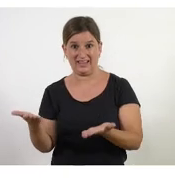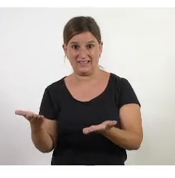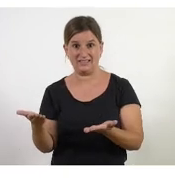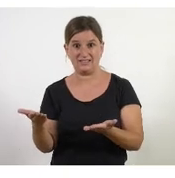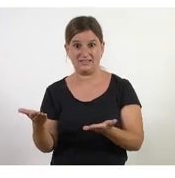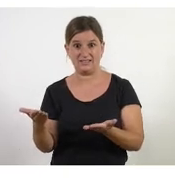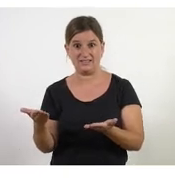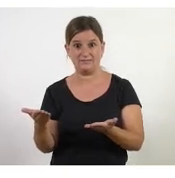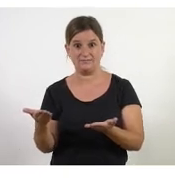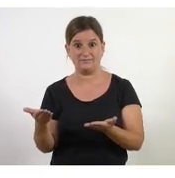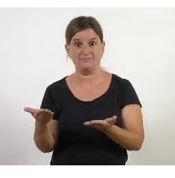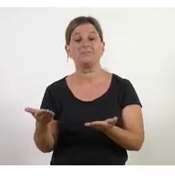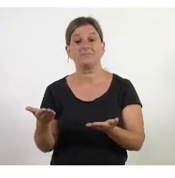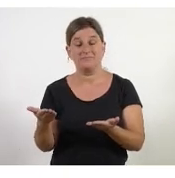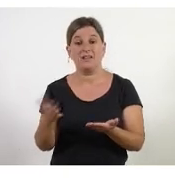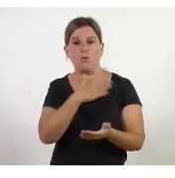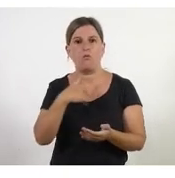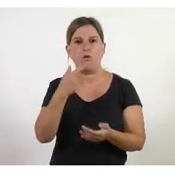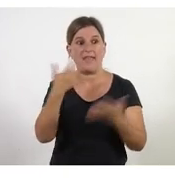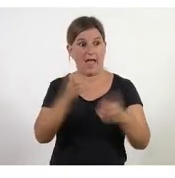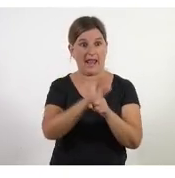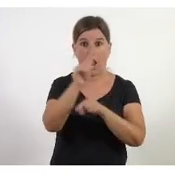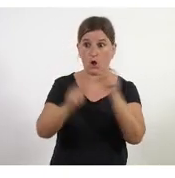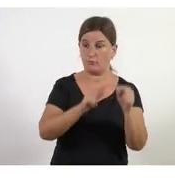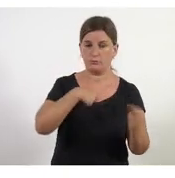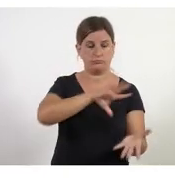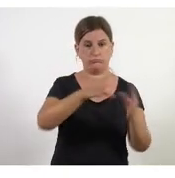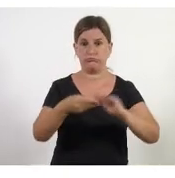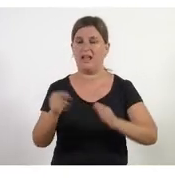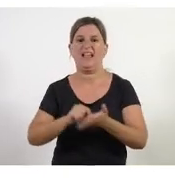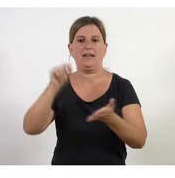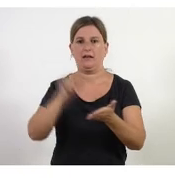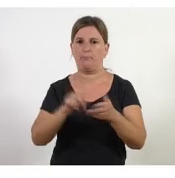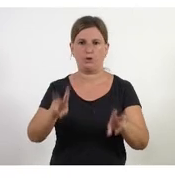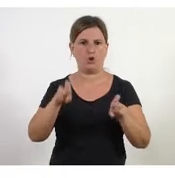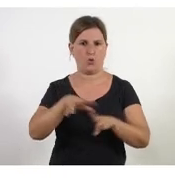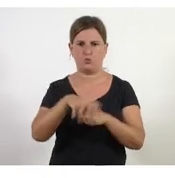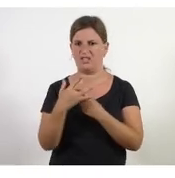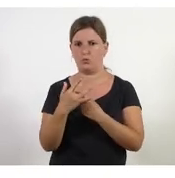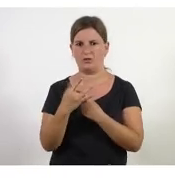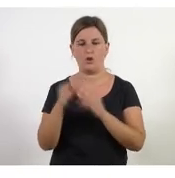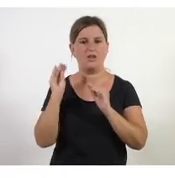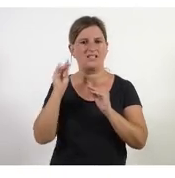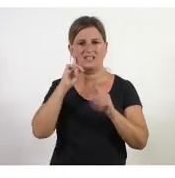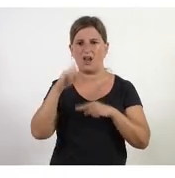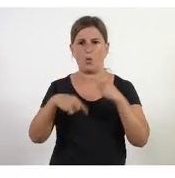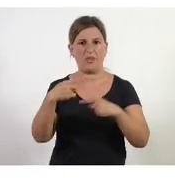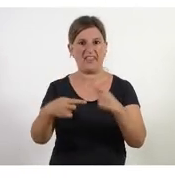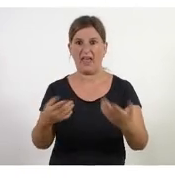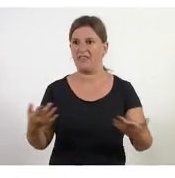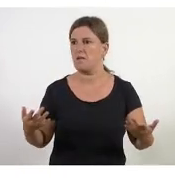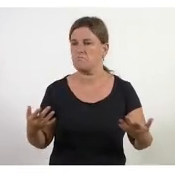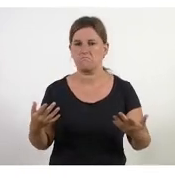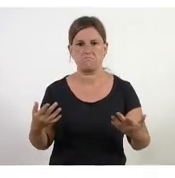com algunes entitats, doncs els ha permès adaptar-se molt ràpidament. El seu dia a dia pràcticament no ha